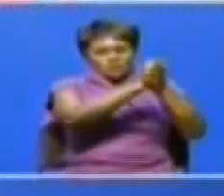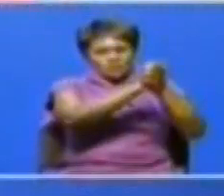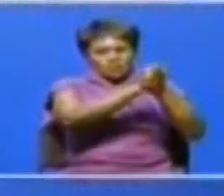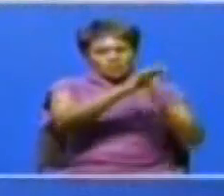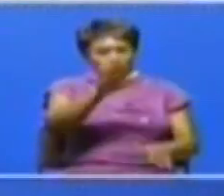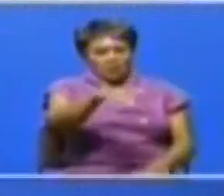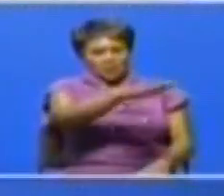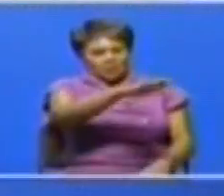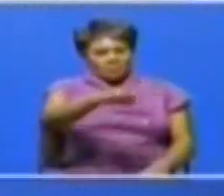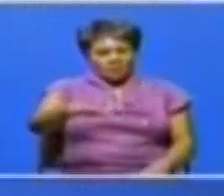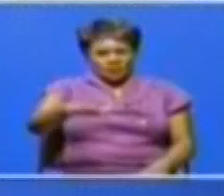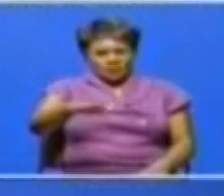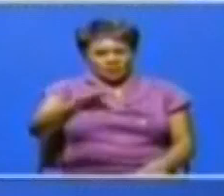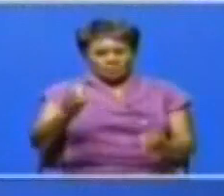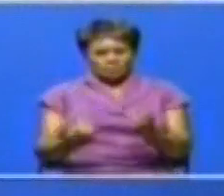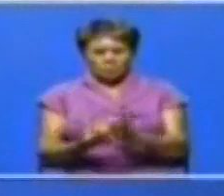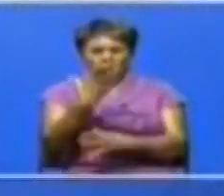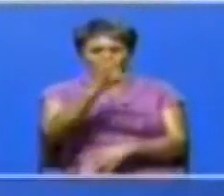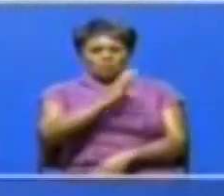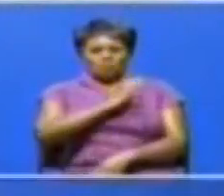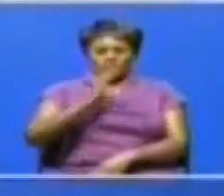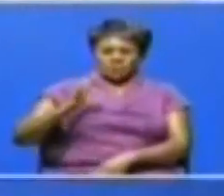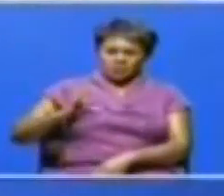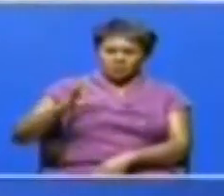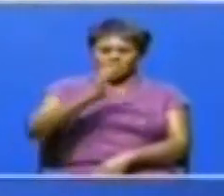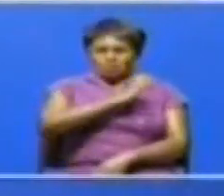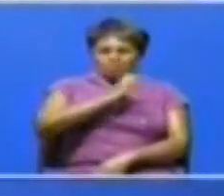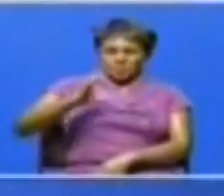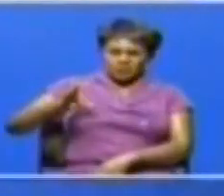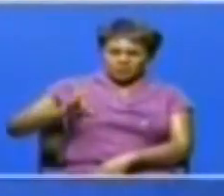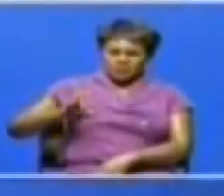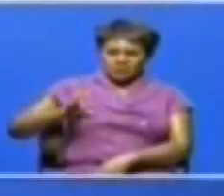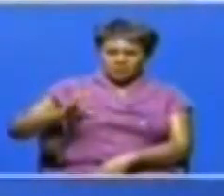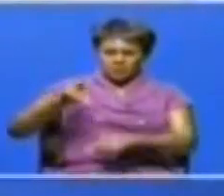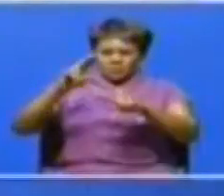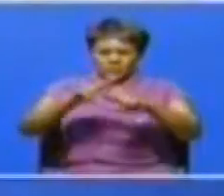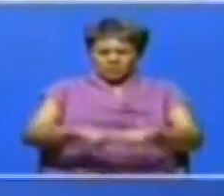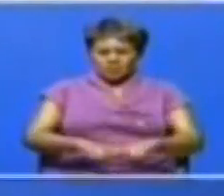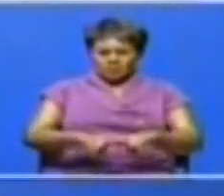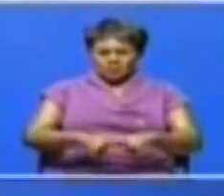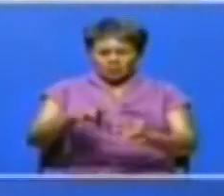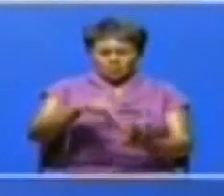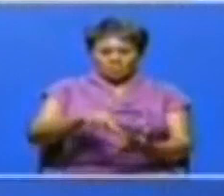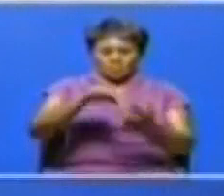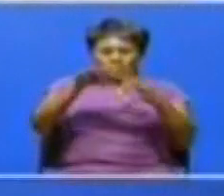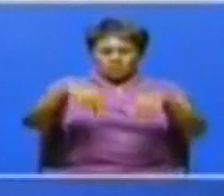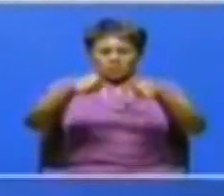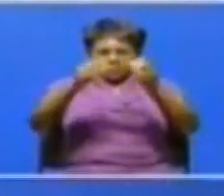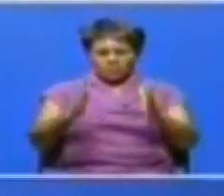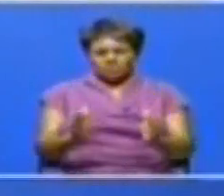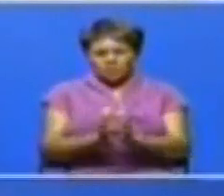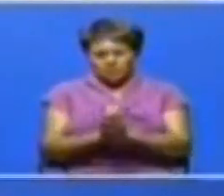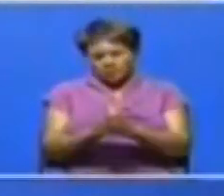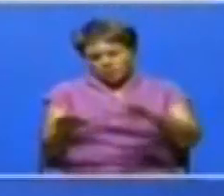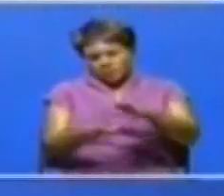bunge ita constitute committees. Hizo committees ndio watakaa chini wachague, kila committee chague chairman na naibu